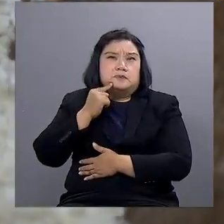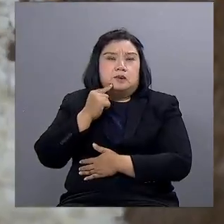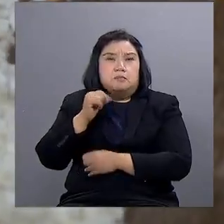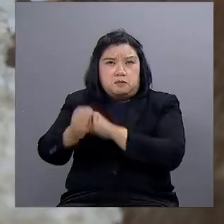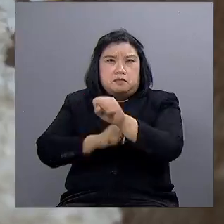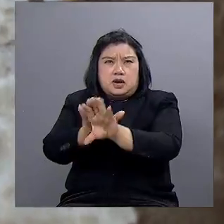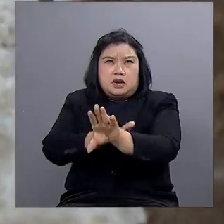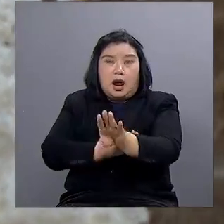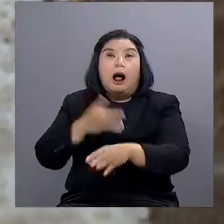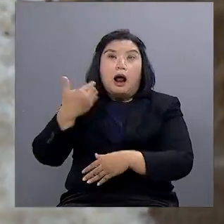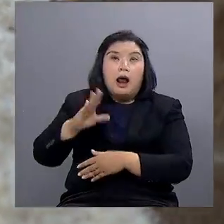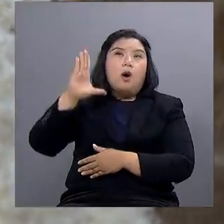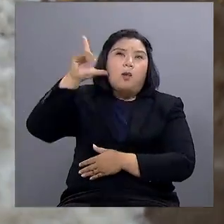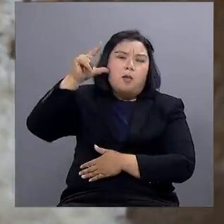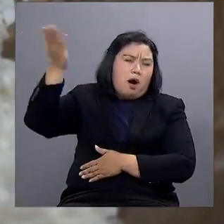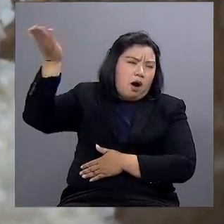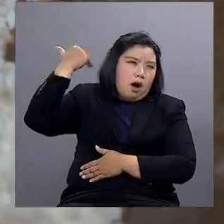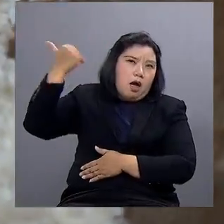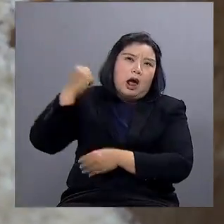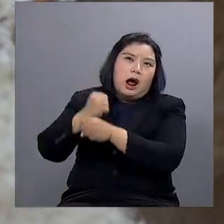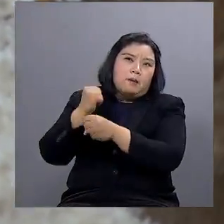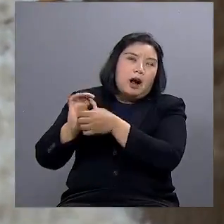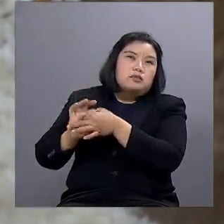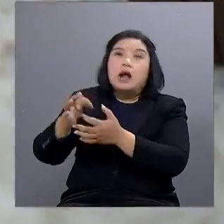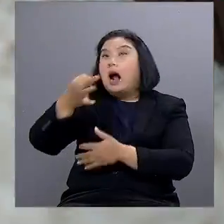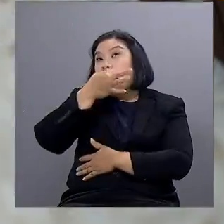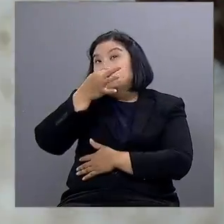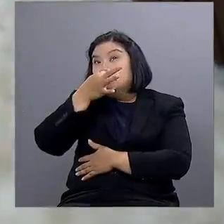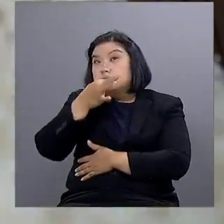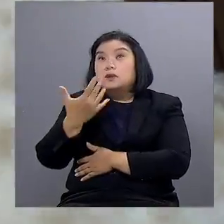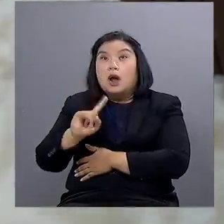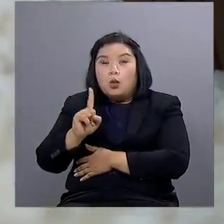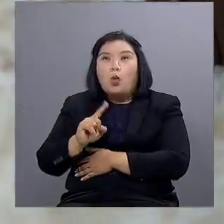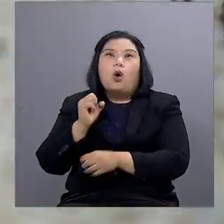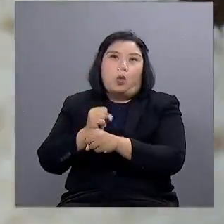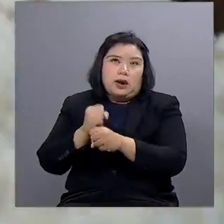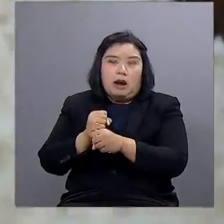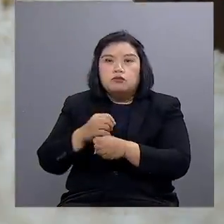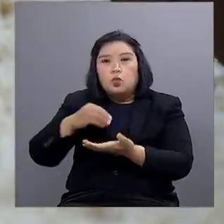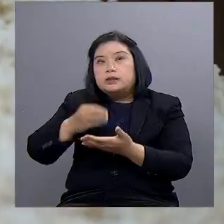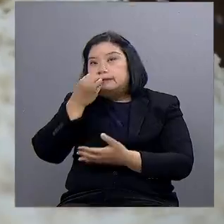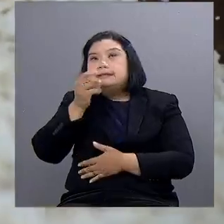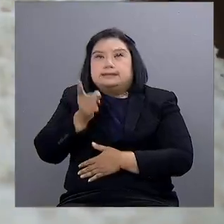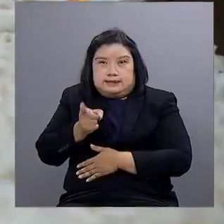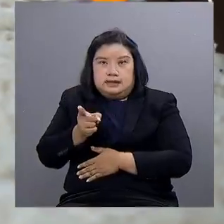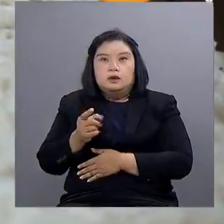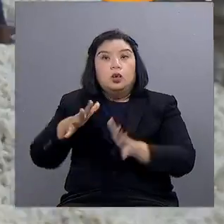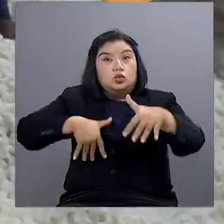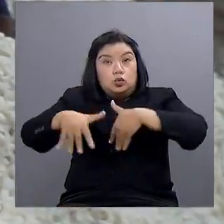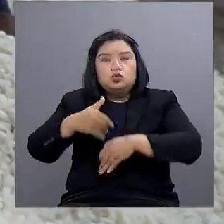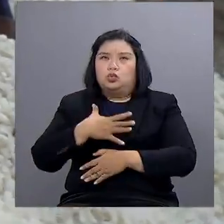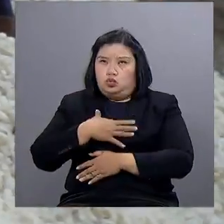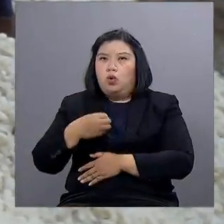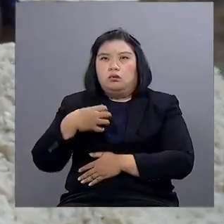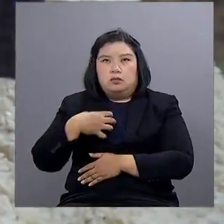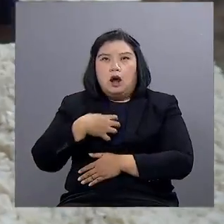พบุรุษแล้วนะครับเกลือของที่นี่เป็นเกลือที่เอาไว้ใช้เพื่อการอุปโภคเป็นที่ต้องการของคนทั่วไปเนื่องจากรา